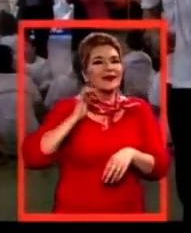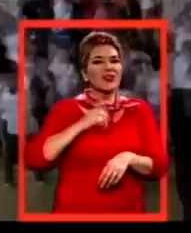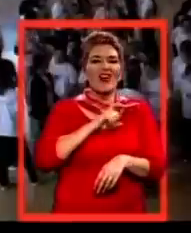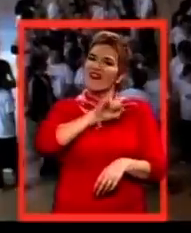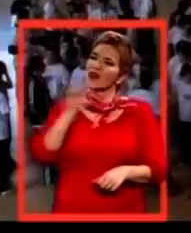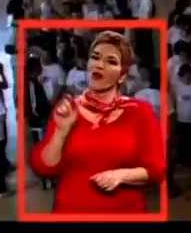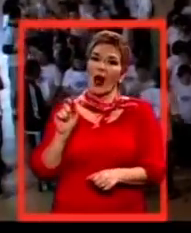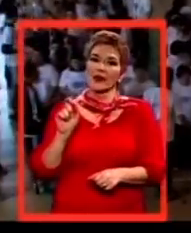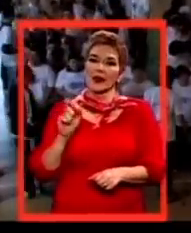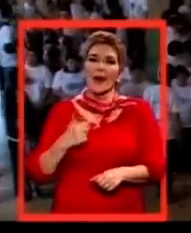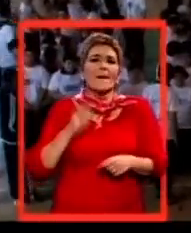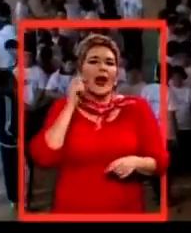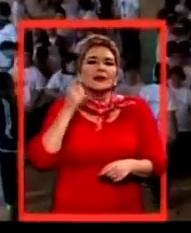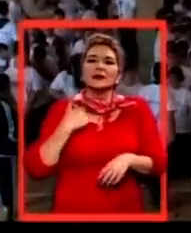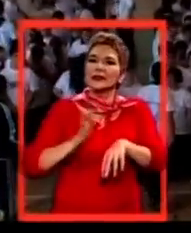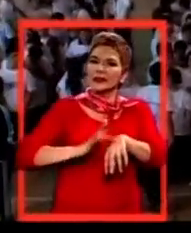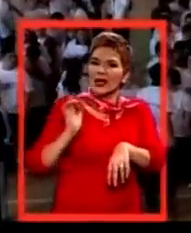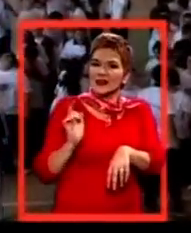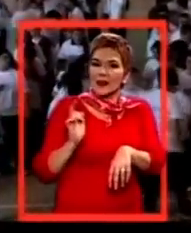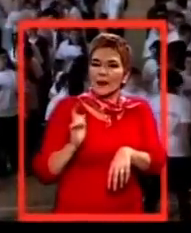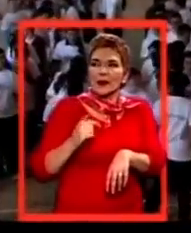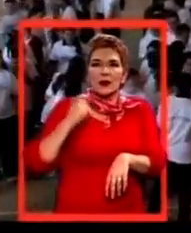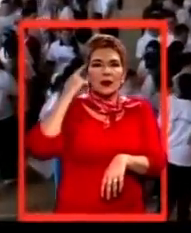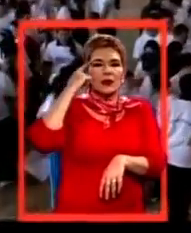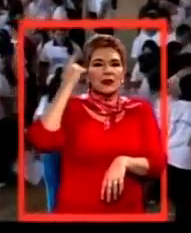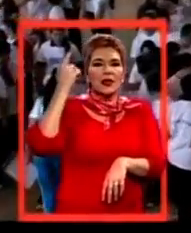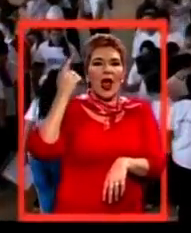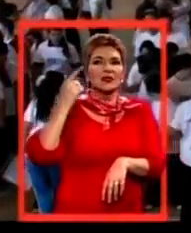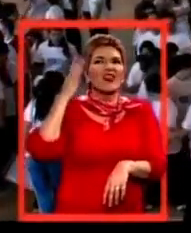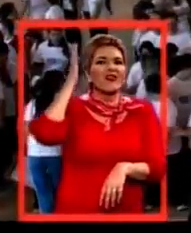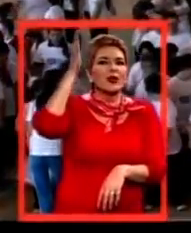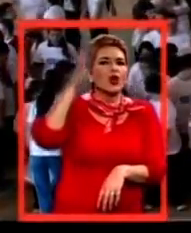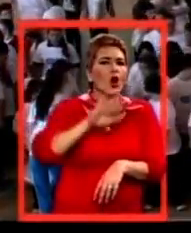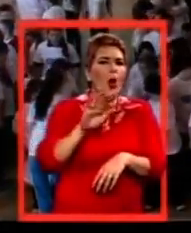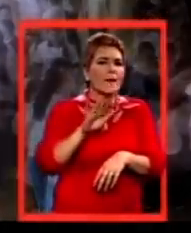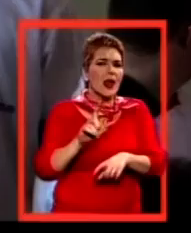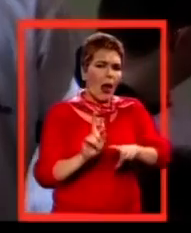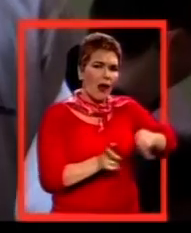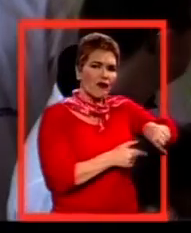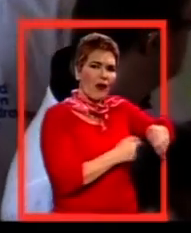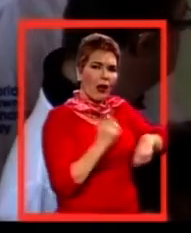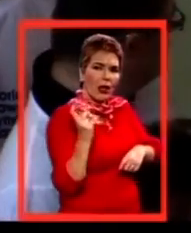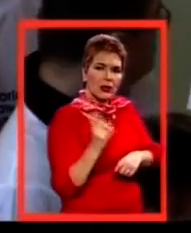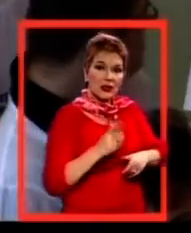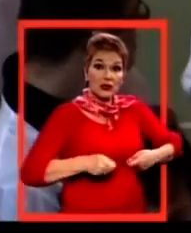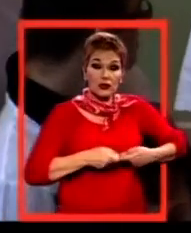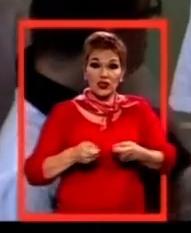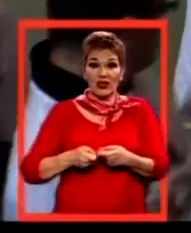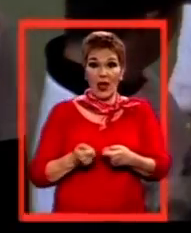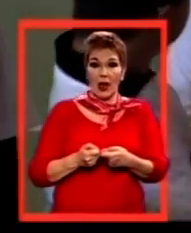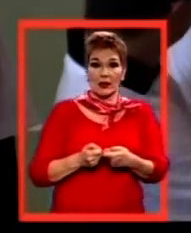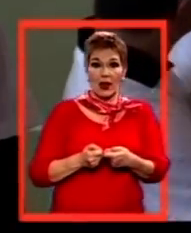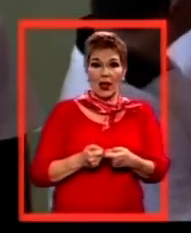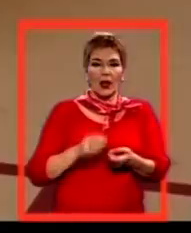De neputință, gânduri că vor fi marginalizați, ridiculizați, etichetați, limitați